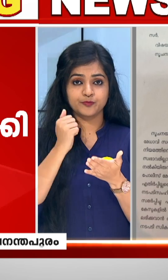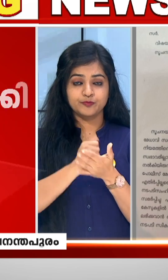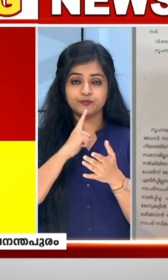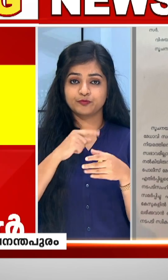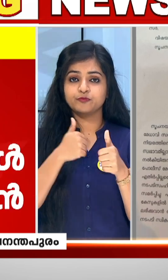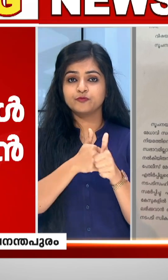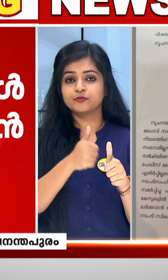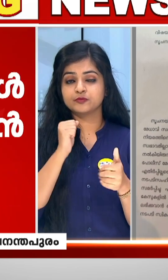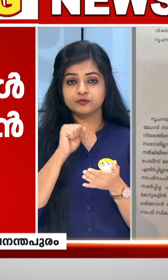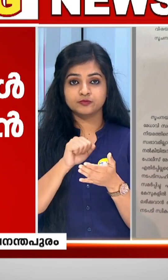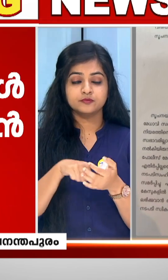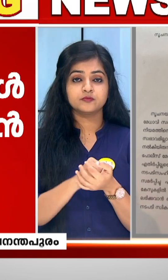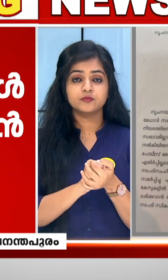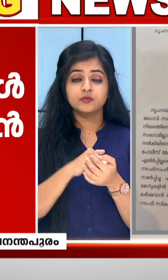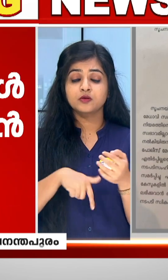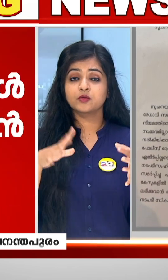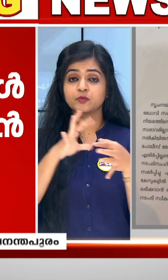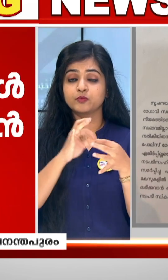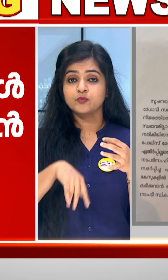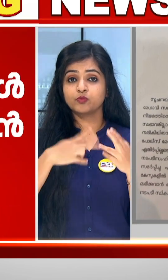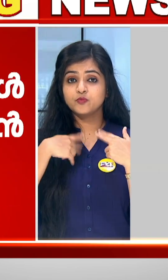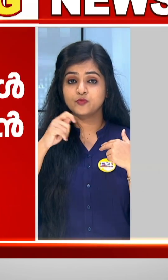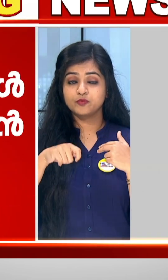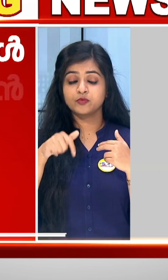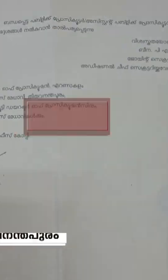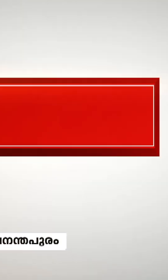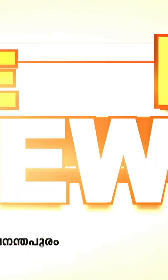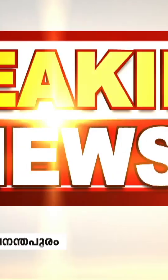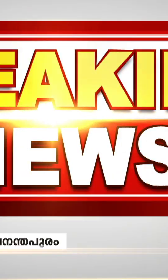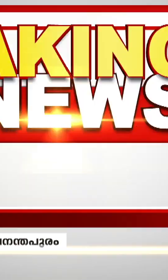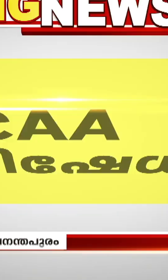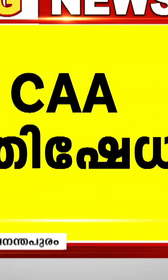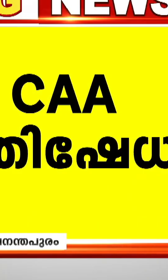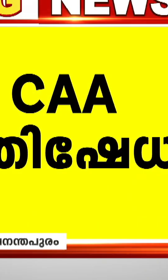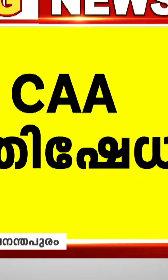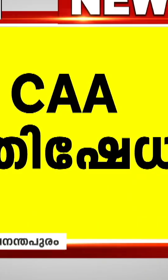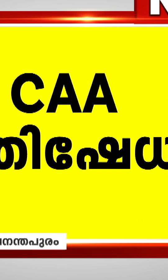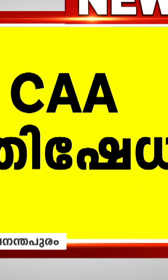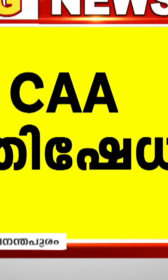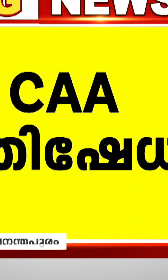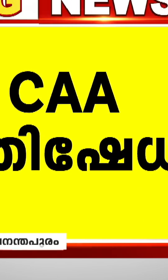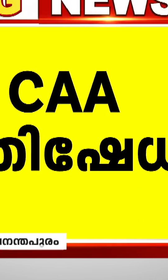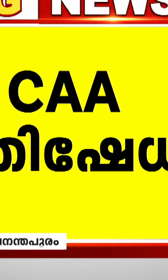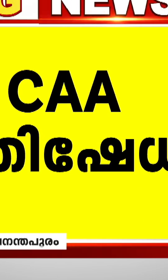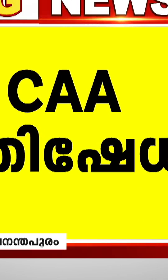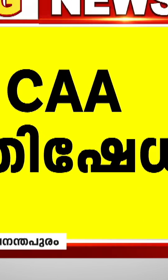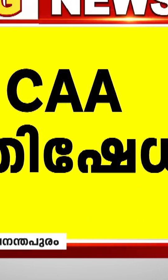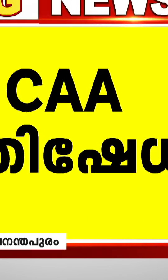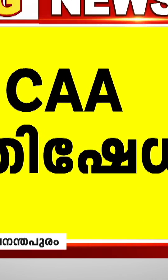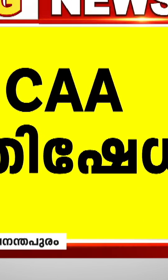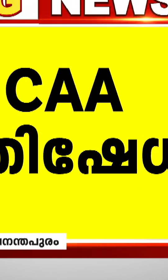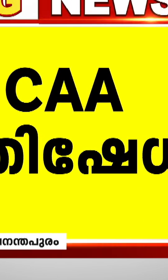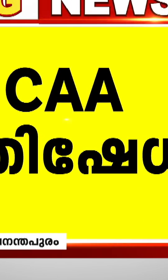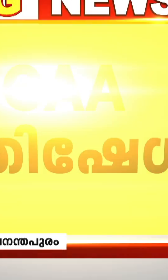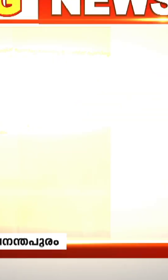കാര്യങ്ങൾ ബന്ധപ്പെട്ട പബ്ലിക് പ്രോസിക്യൂട്ടർ, അസിസ്റ്റന്റ് പബ്ലിക് പ്രോസിക്യൂട്ടർ ആവശ്യമായ നിർദ്ദേശം നൽകി കോടതിയിൽ അത് പൂർത്തീകരിക്കണമെന്നുള്ള നിർദ്ദേശമാണ് ഇപ്പോൾ